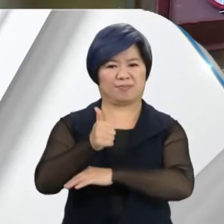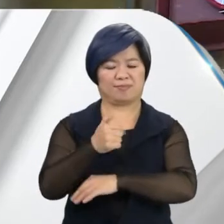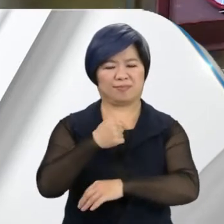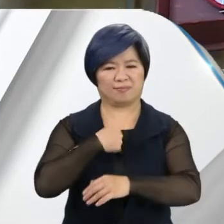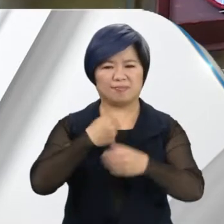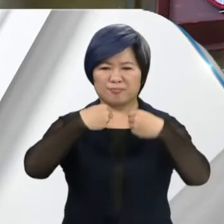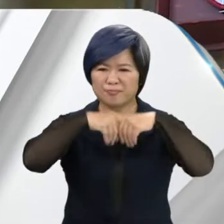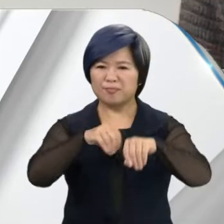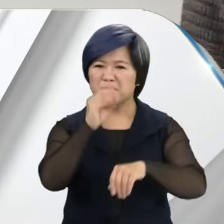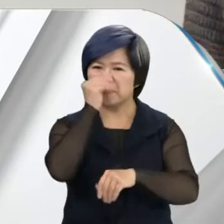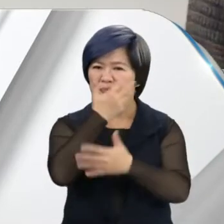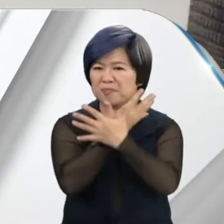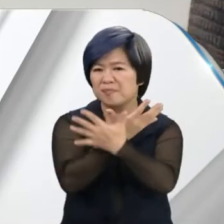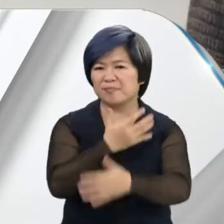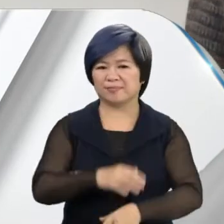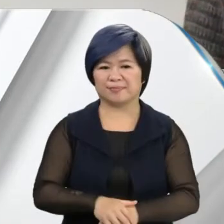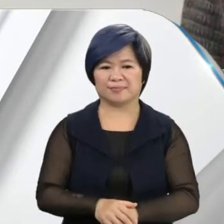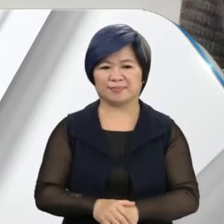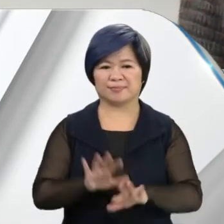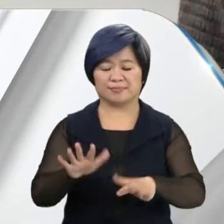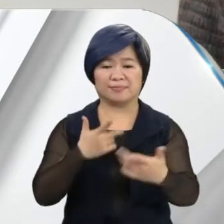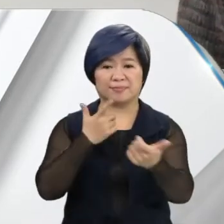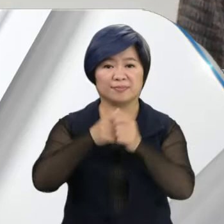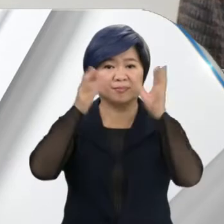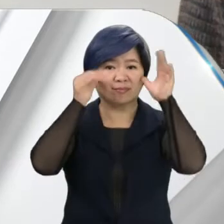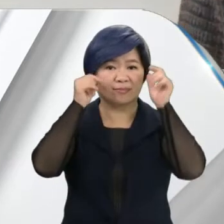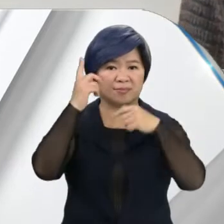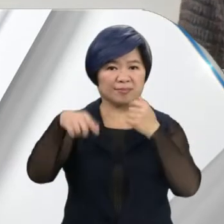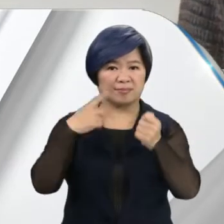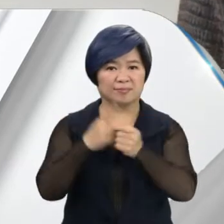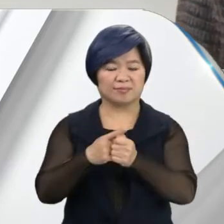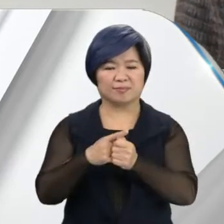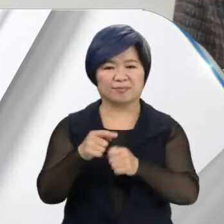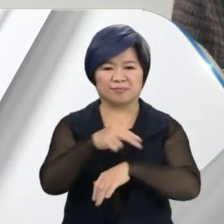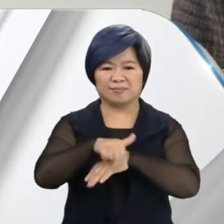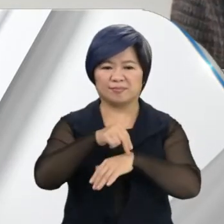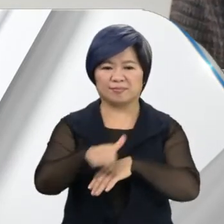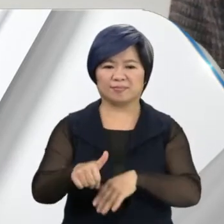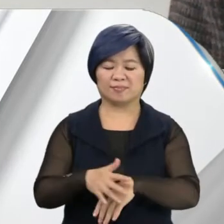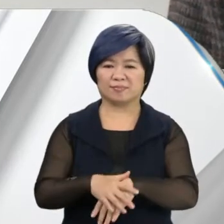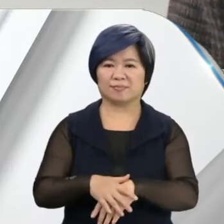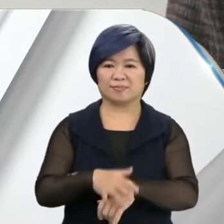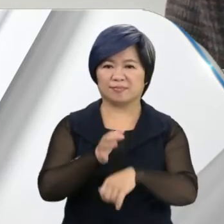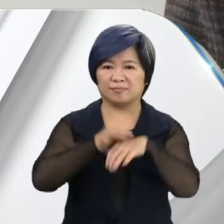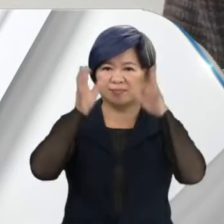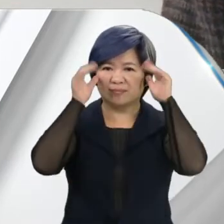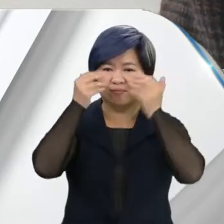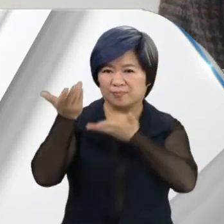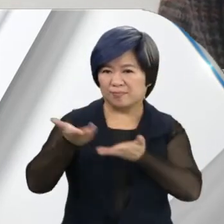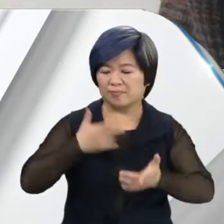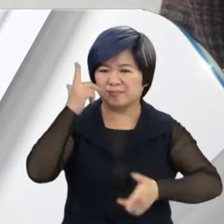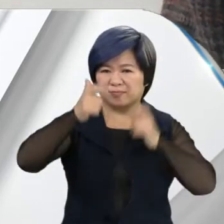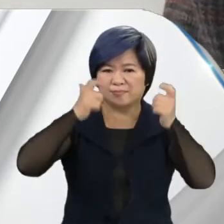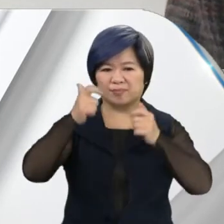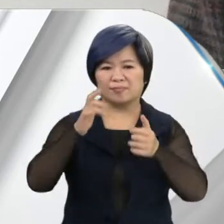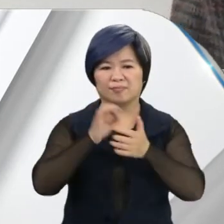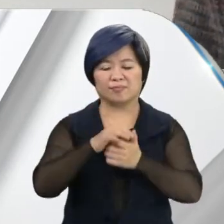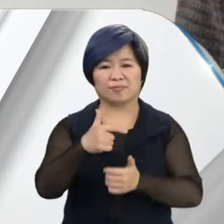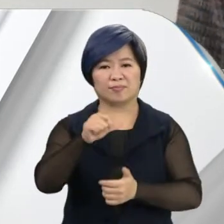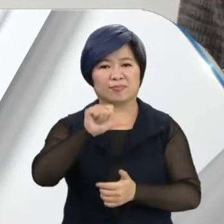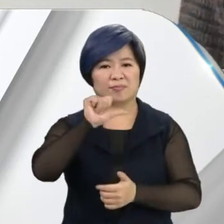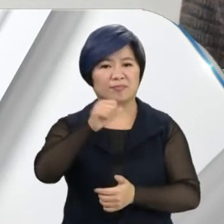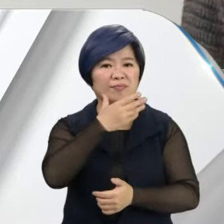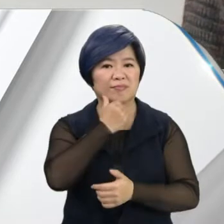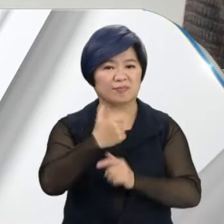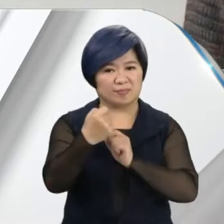们。 今年批哈戊戌年哈，推出瑞犬迎春五福临门的创意红包，